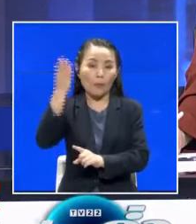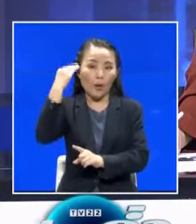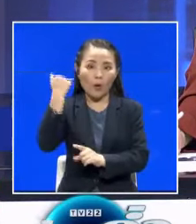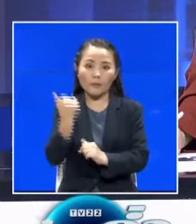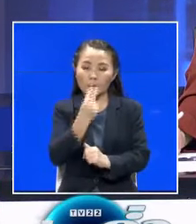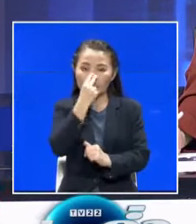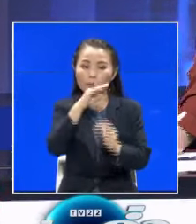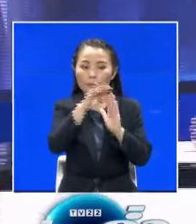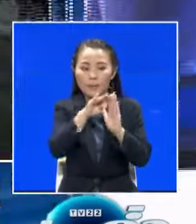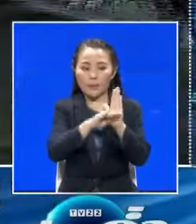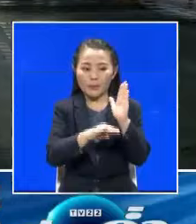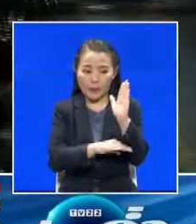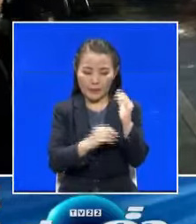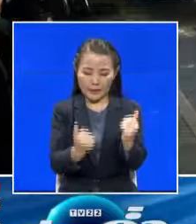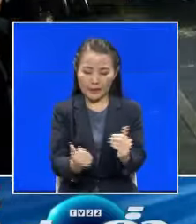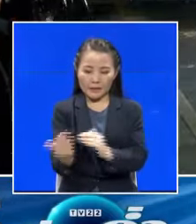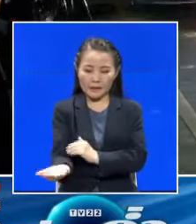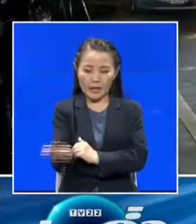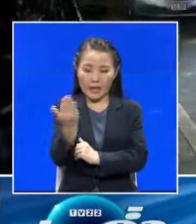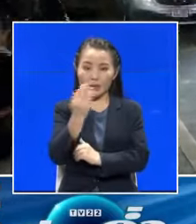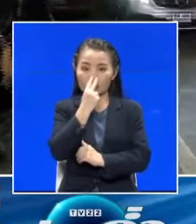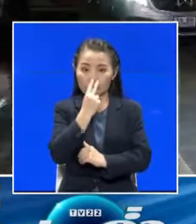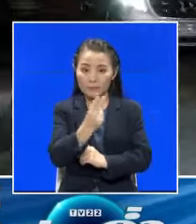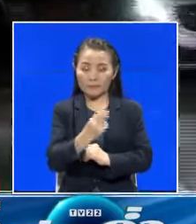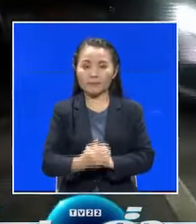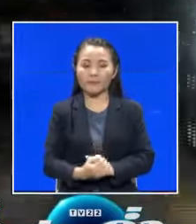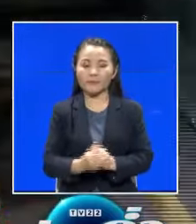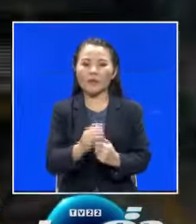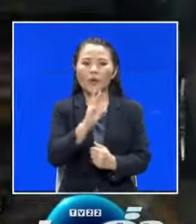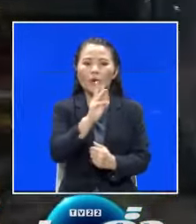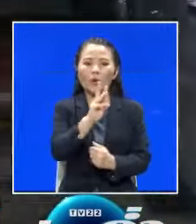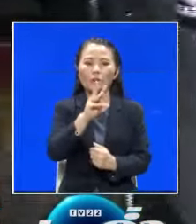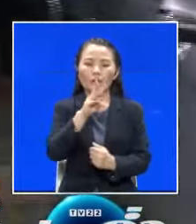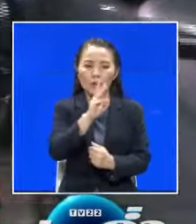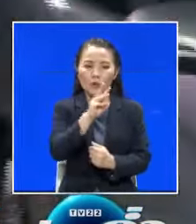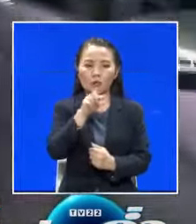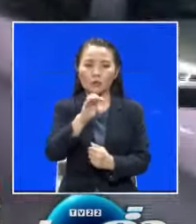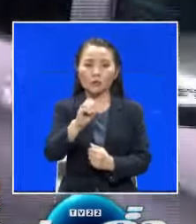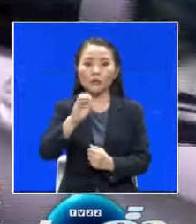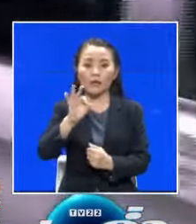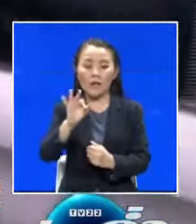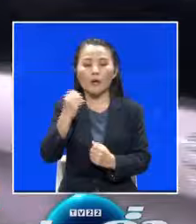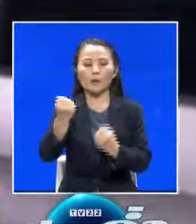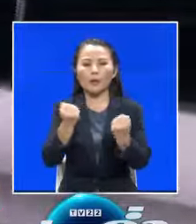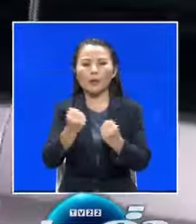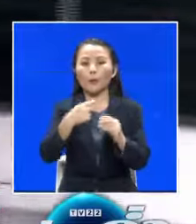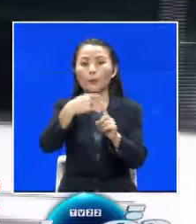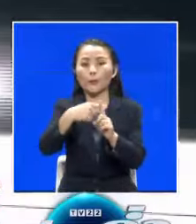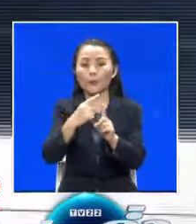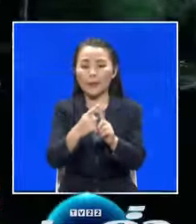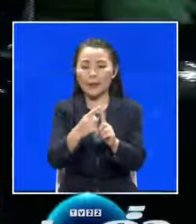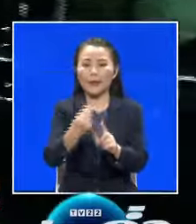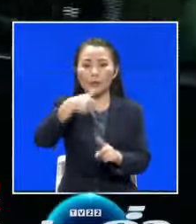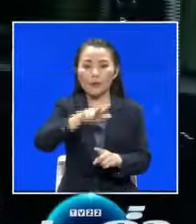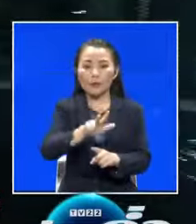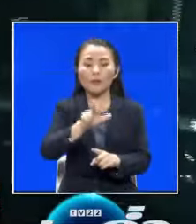ลียงเหตุการณ์ที่เกิดขึ้นตั้งแต่ช่วงเช้าที่ผ่านมากันเลยนะคะ6นาฬิกา9นาทีรถตู้เบนซ์สีดำป้ายทะเบียนพ.สำเ